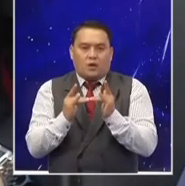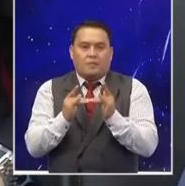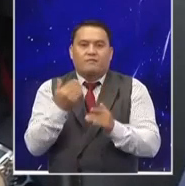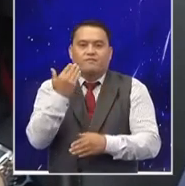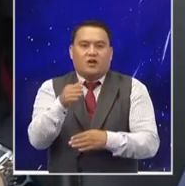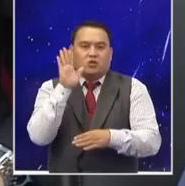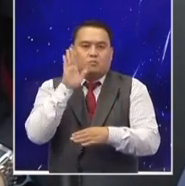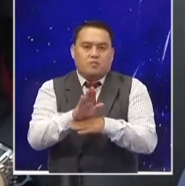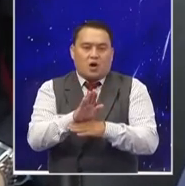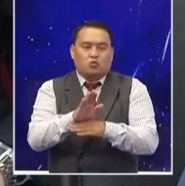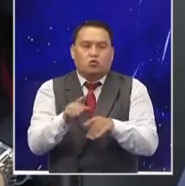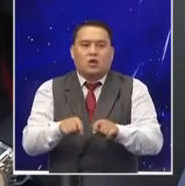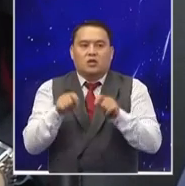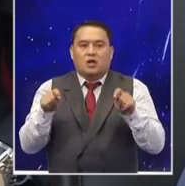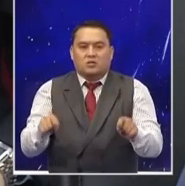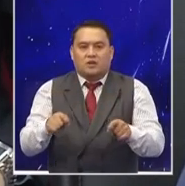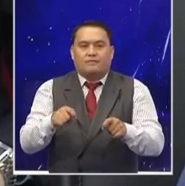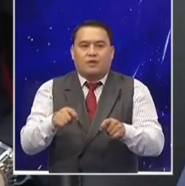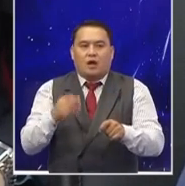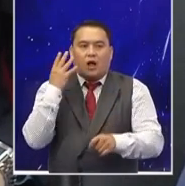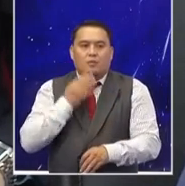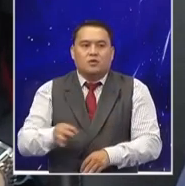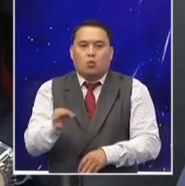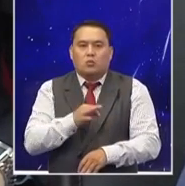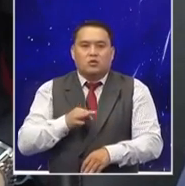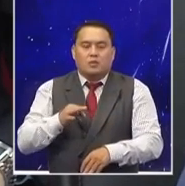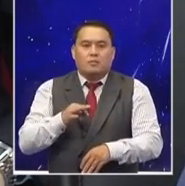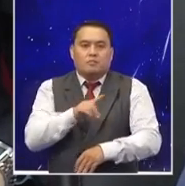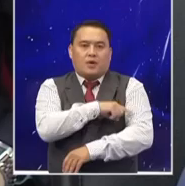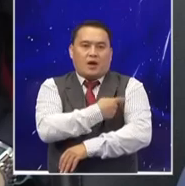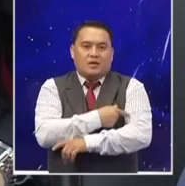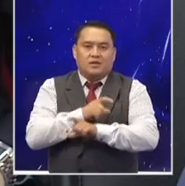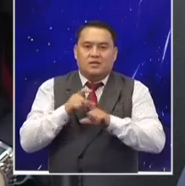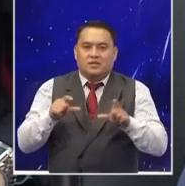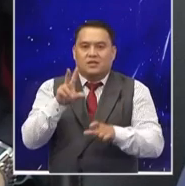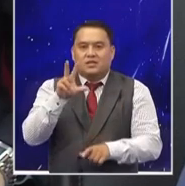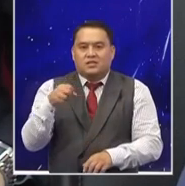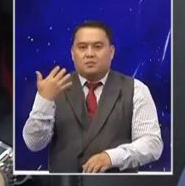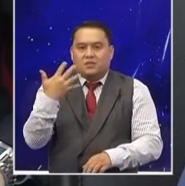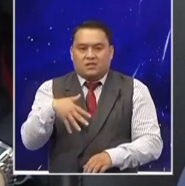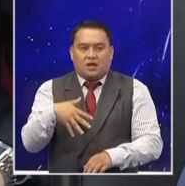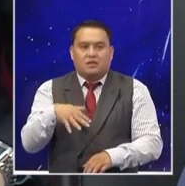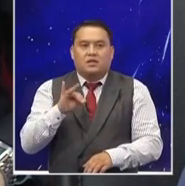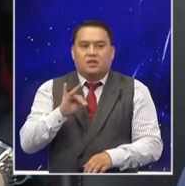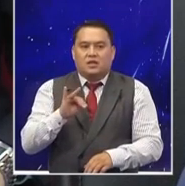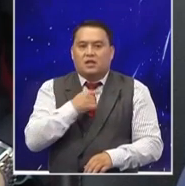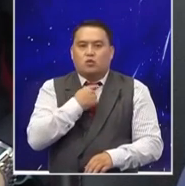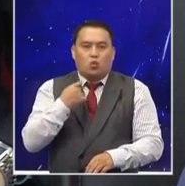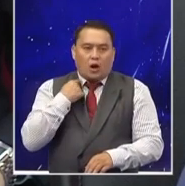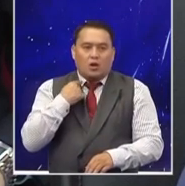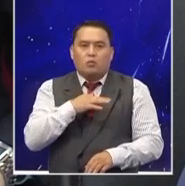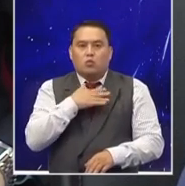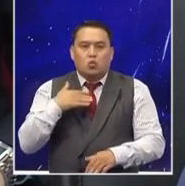планка ведь центра на базе алматинские многопрофильной больницы canon 350d талды-курганская